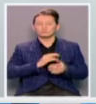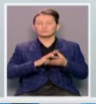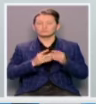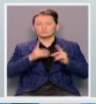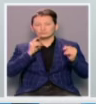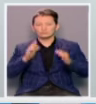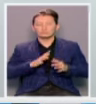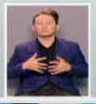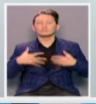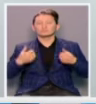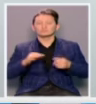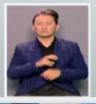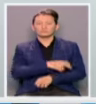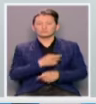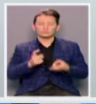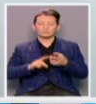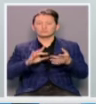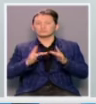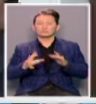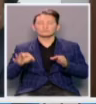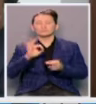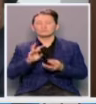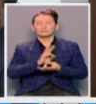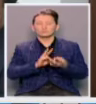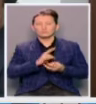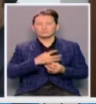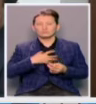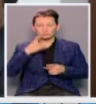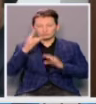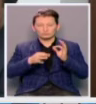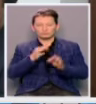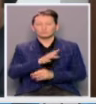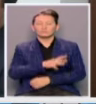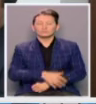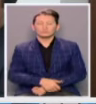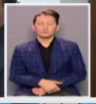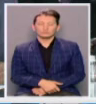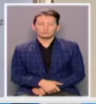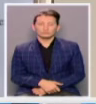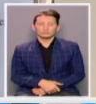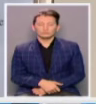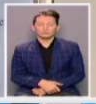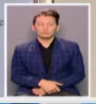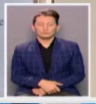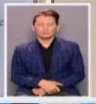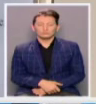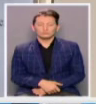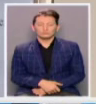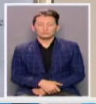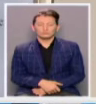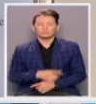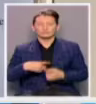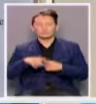облыстағы денсаулық сақтау саласындағы цифрландыруға көшудегі негізгі мәселелер де сөз болды. Ең үлкен